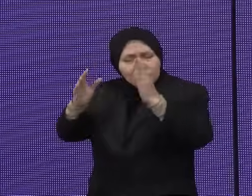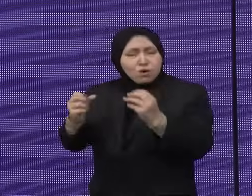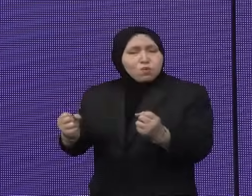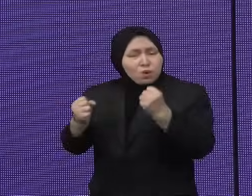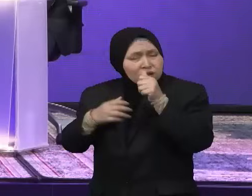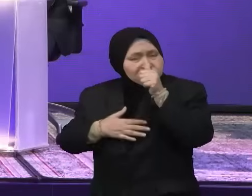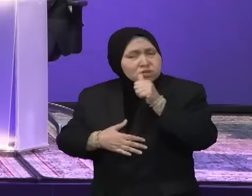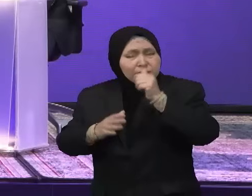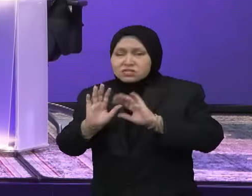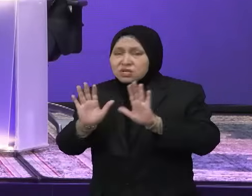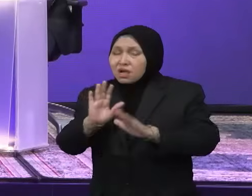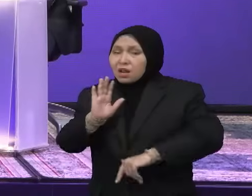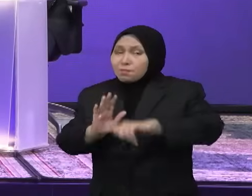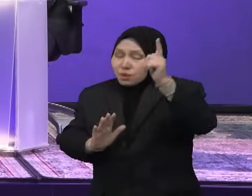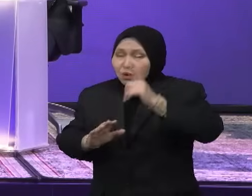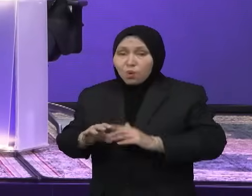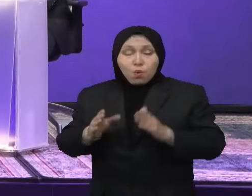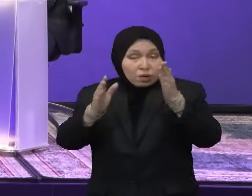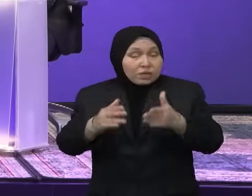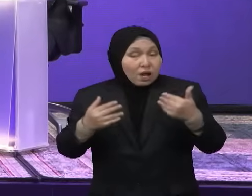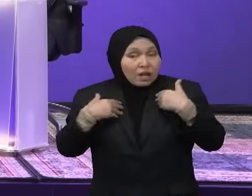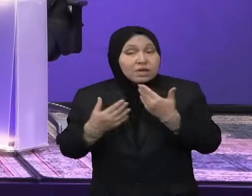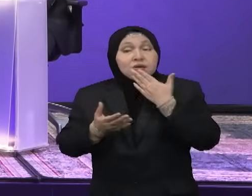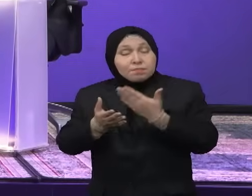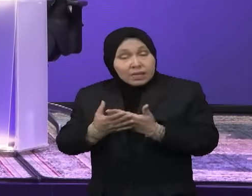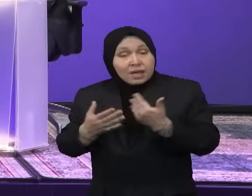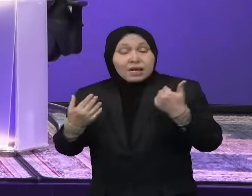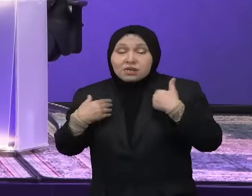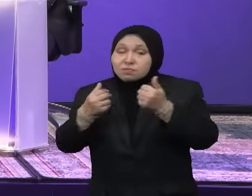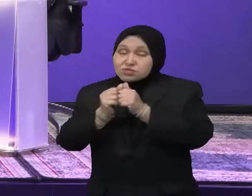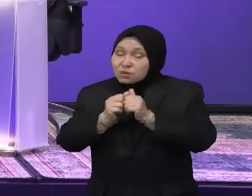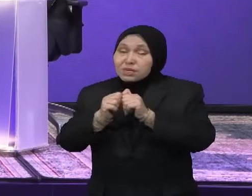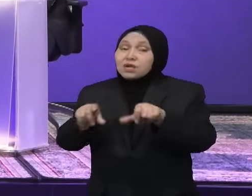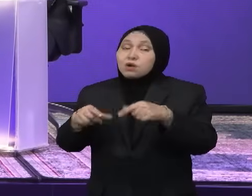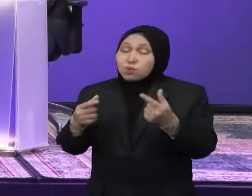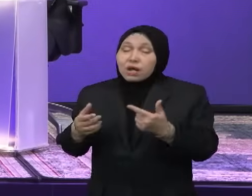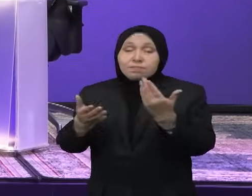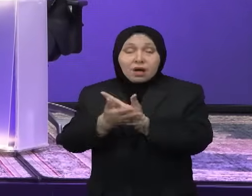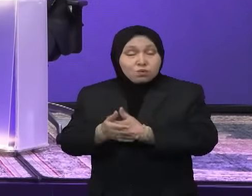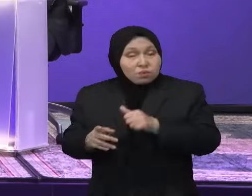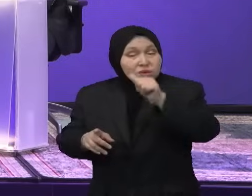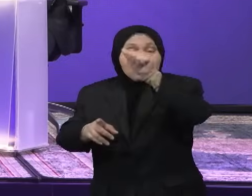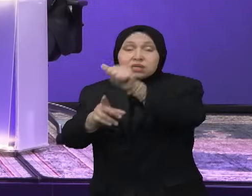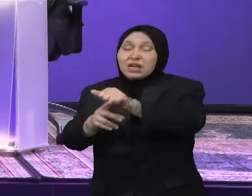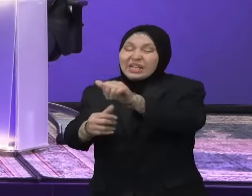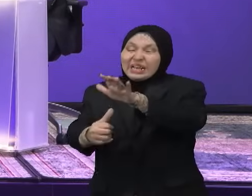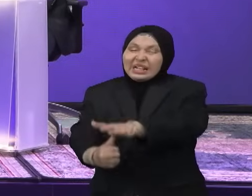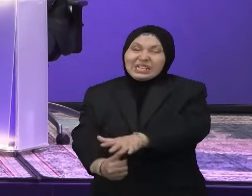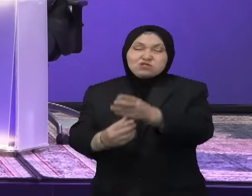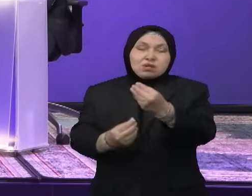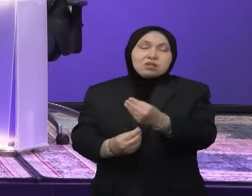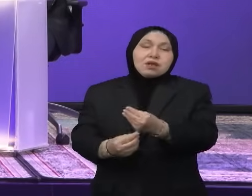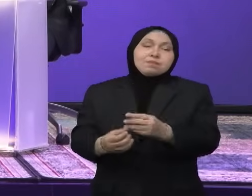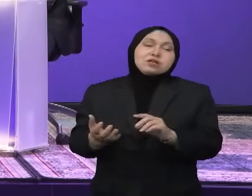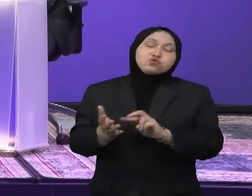lebih sabar. Jangan lembik, kan? Jangan pula orang yang ada kebaikan, yang bersama dengan Quran, baru kena kritik sikit, kita pun